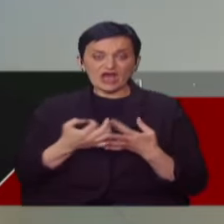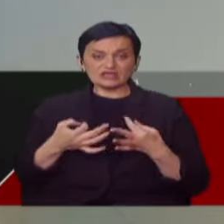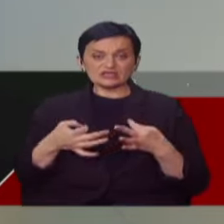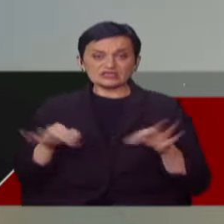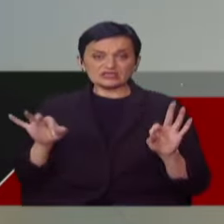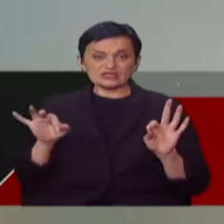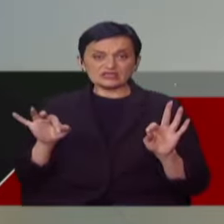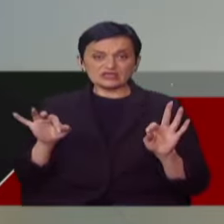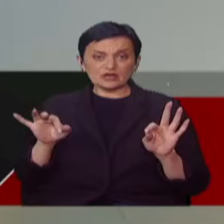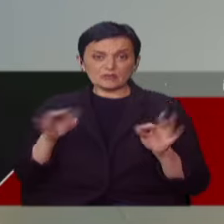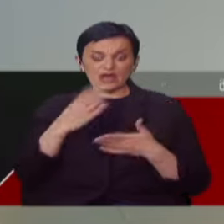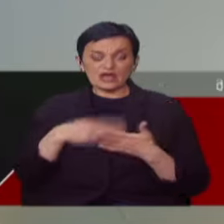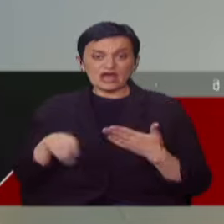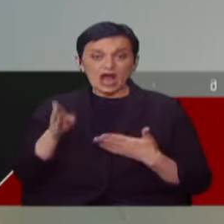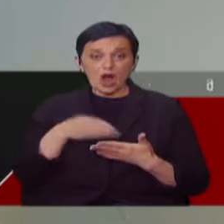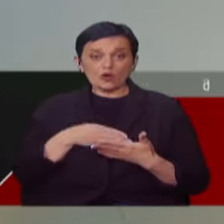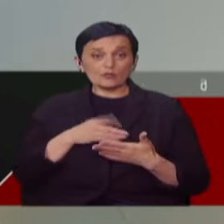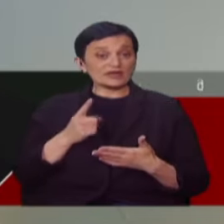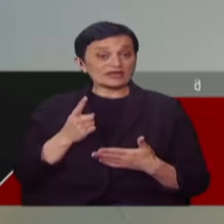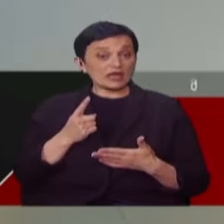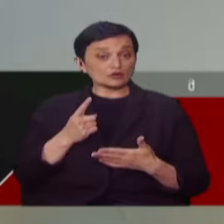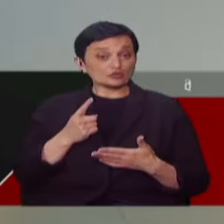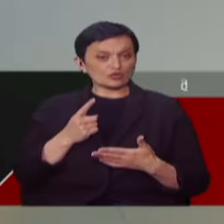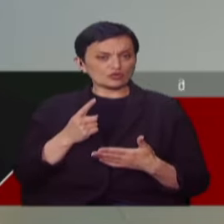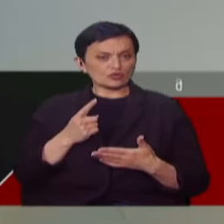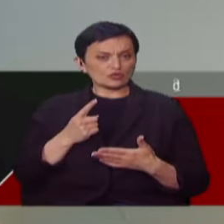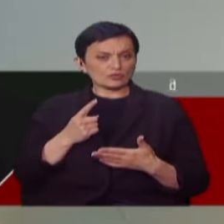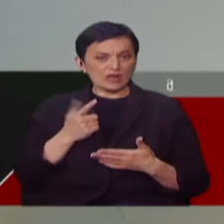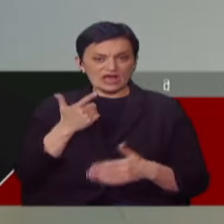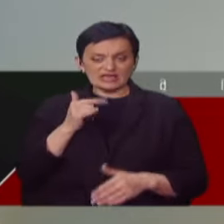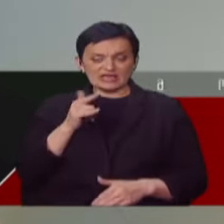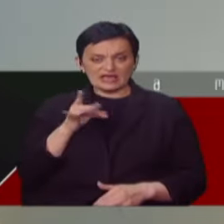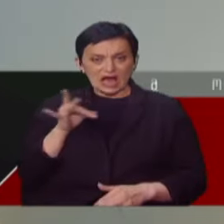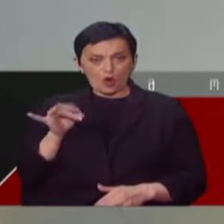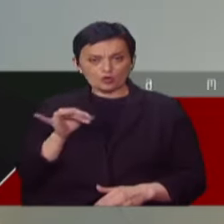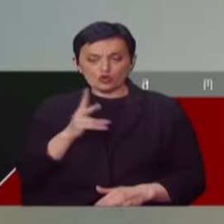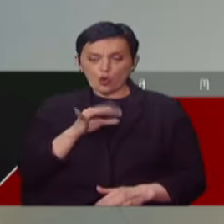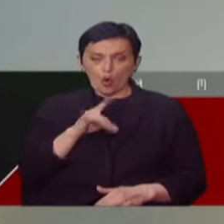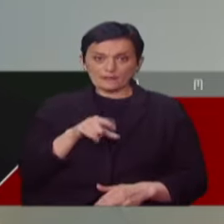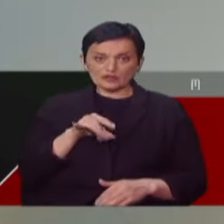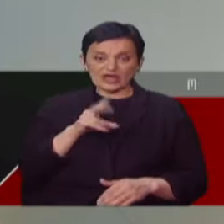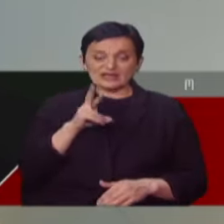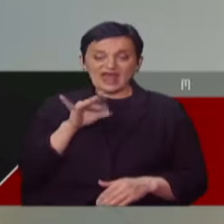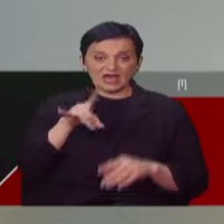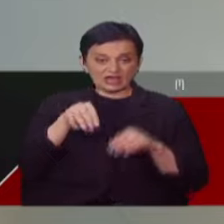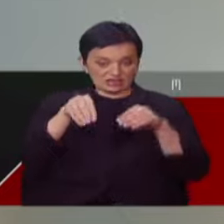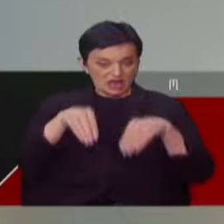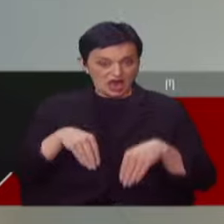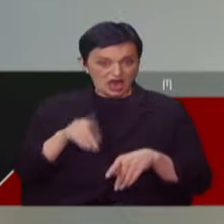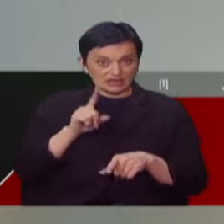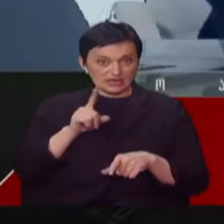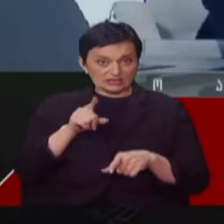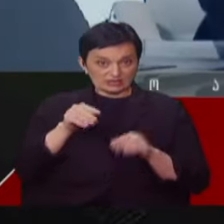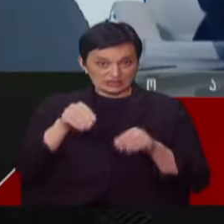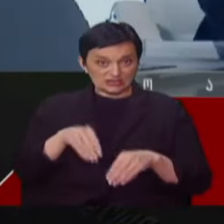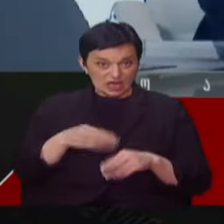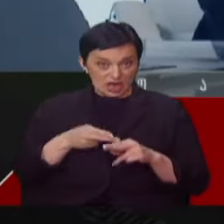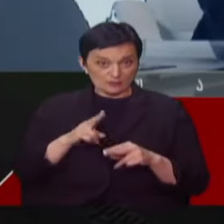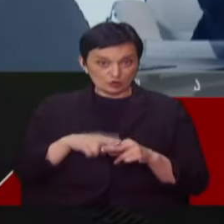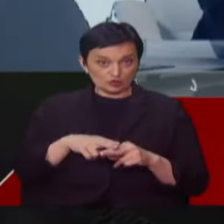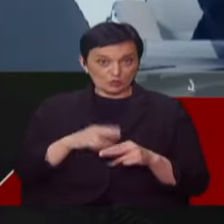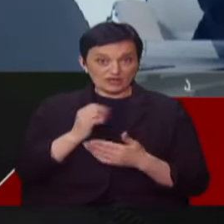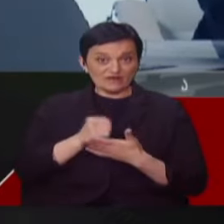ლიბერალიზაციას გაგვიუქმებენ. რატომ? იმიტომ, რომ გიგაურმა და ლომჯარიამ დეკლარაცია არ უნდა შეავსონ. ამიტომ უნდა გაგვიუქმდეს